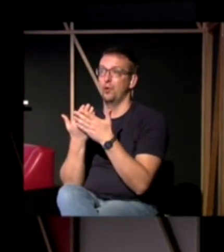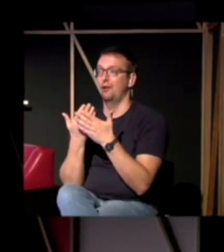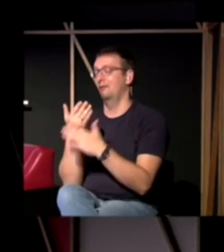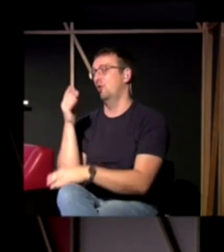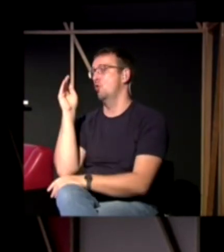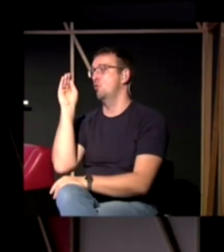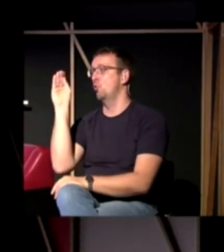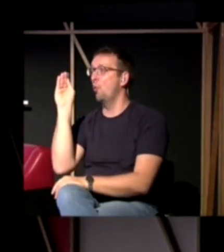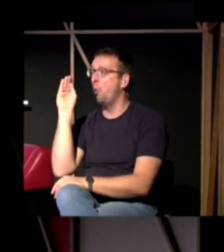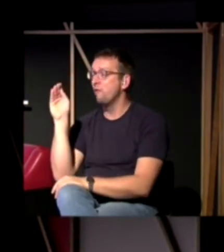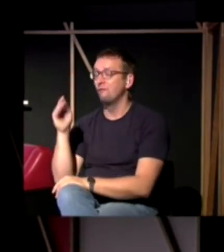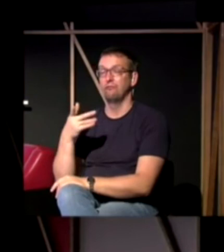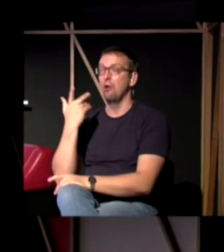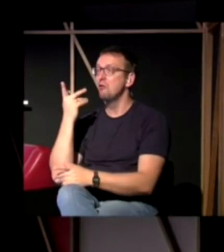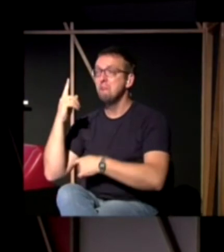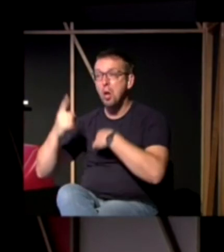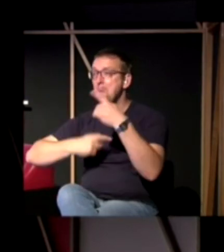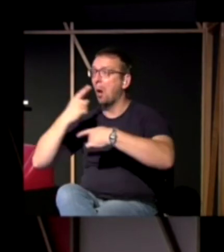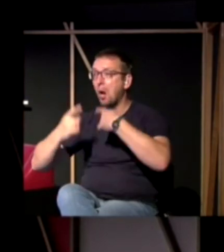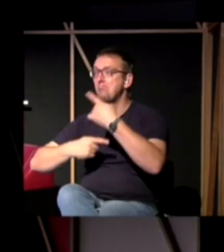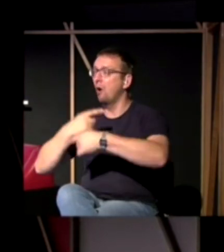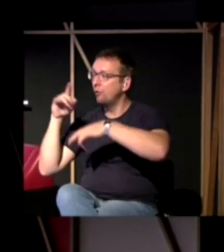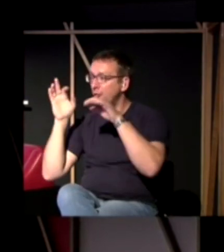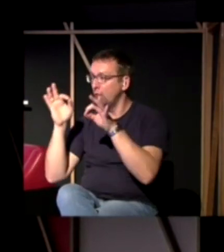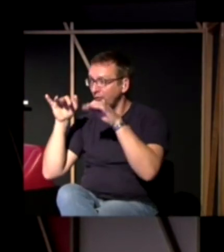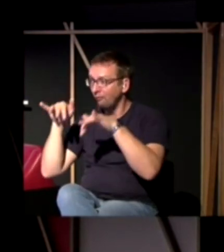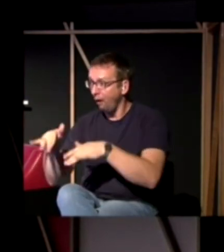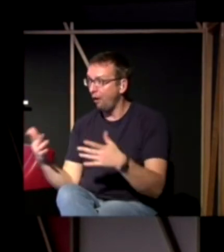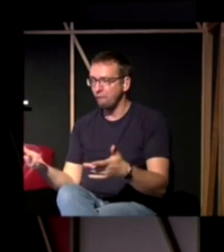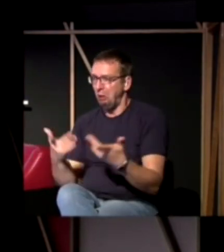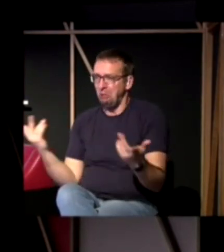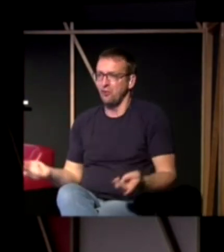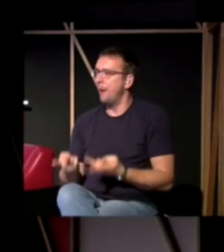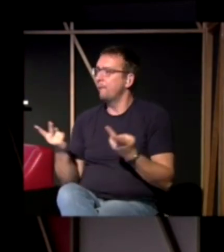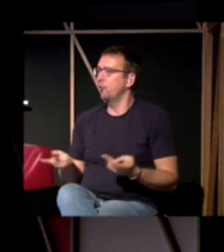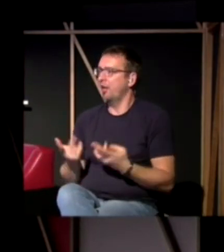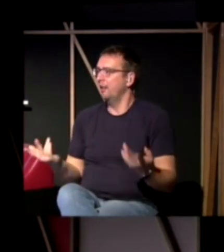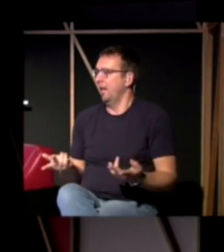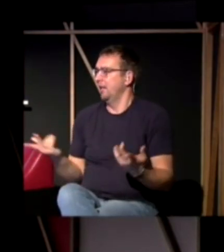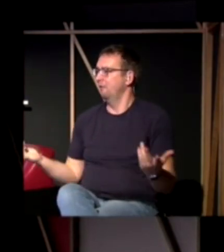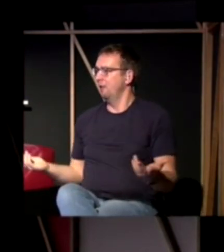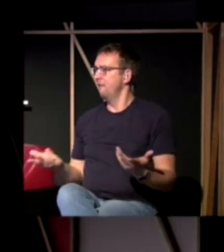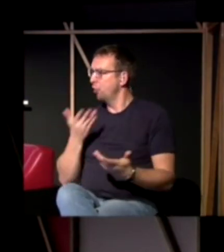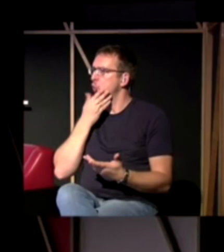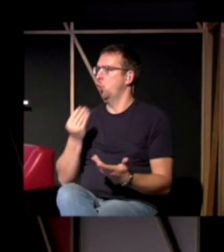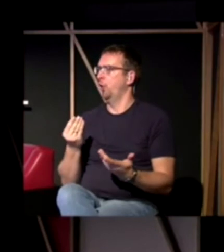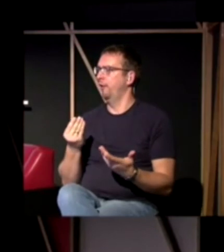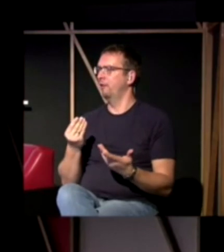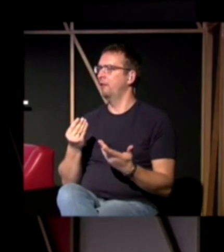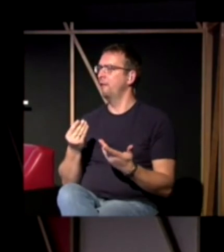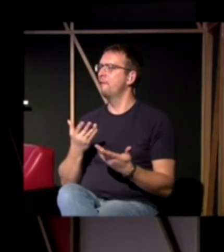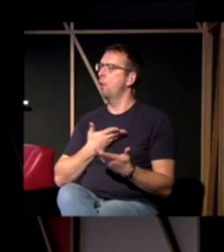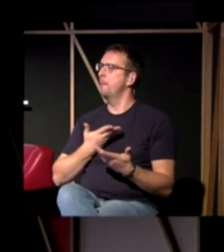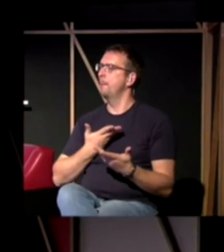Европы. И таким образом эта система могла развиваться и внедряться уже на более высоком уровне, на